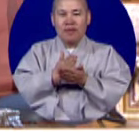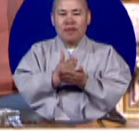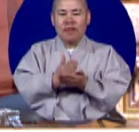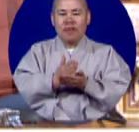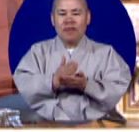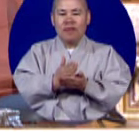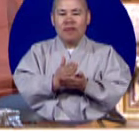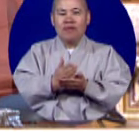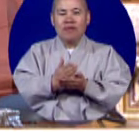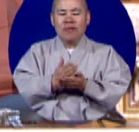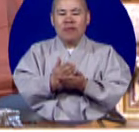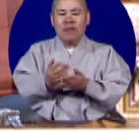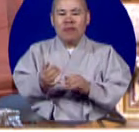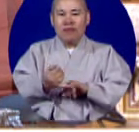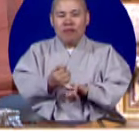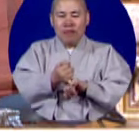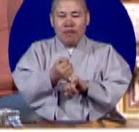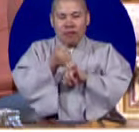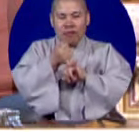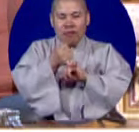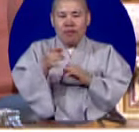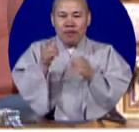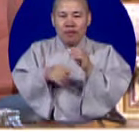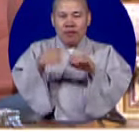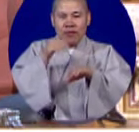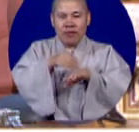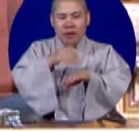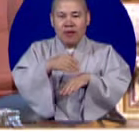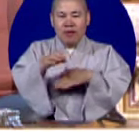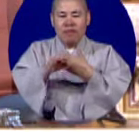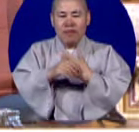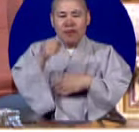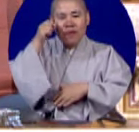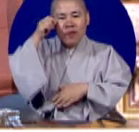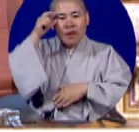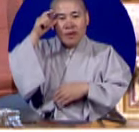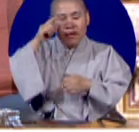오로지 수행을 해나가면 깨달으면 저절로 오는 겁니다.